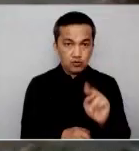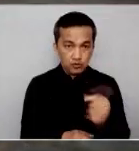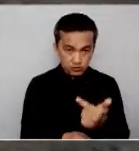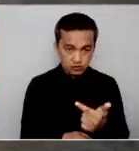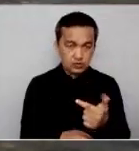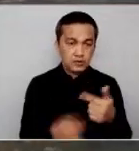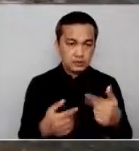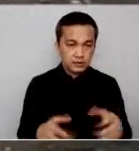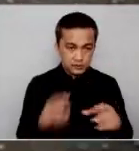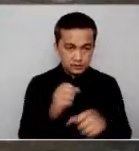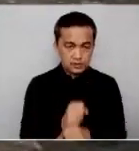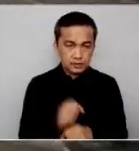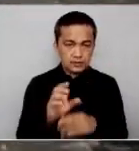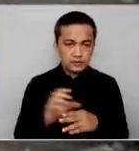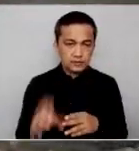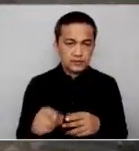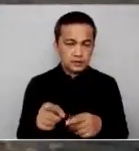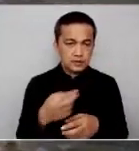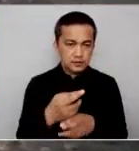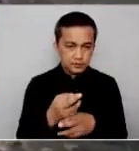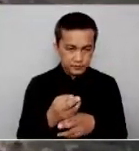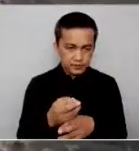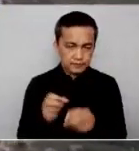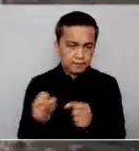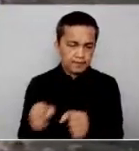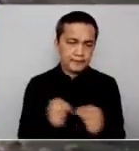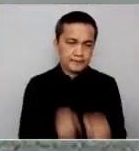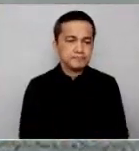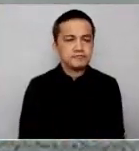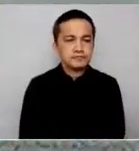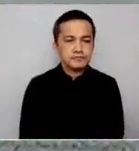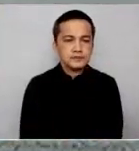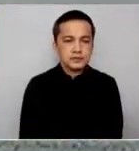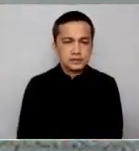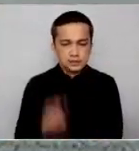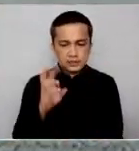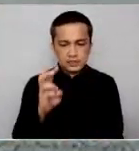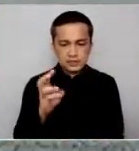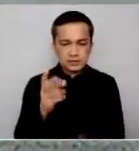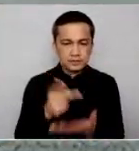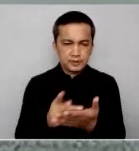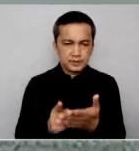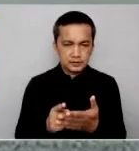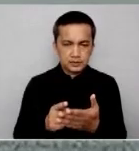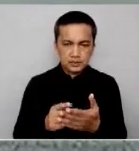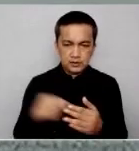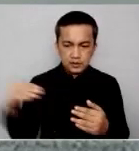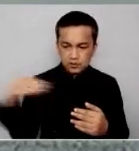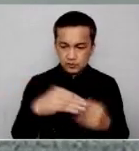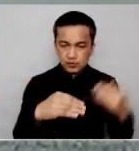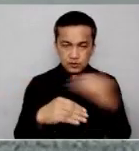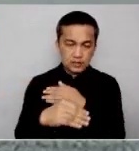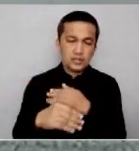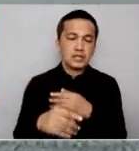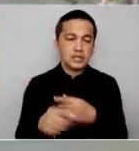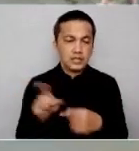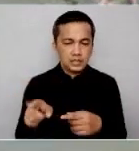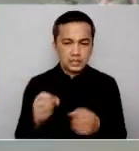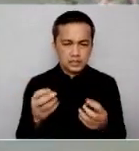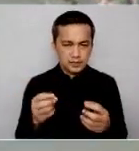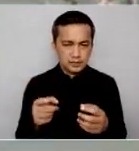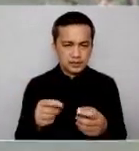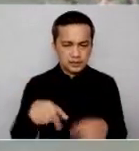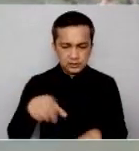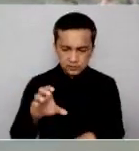matatapos ang kasalukuyang pagkukumpuni ng mga ahensya. 16 na parte ng magkabilang direksyon ng EDSA bus lane niyan. Karamihan ay nasa Quezon